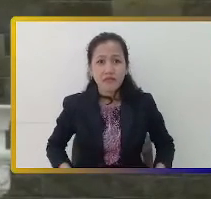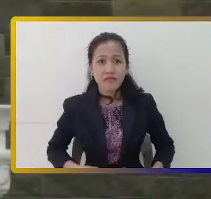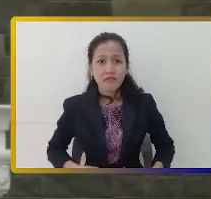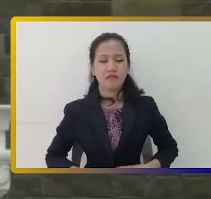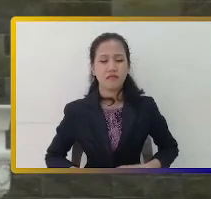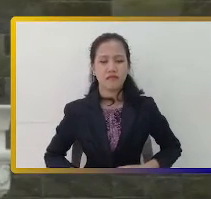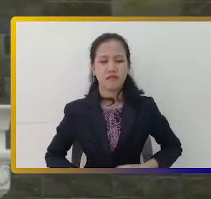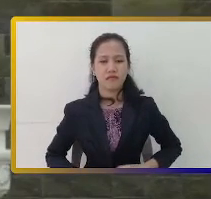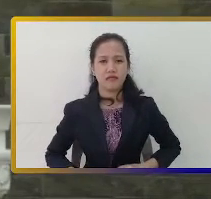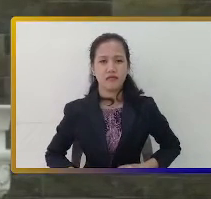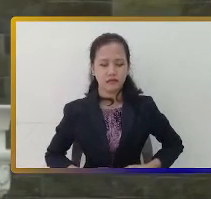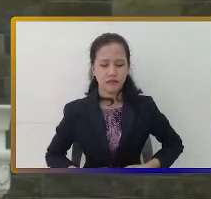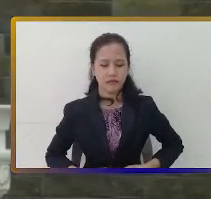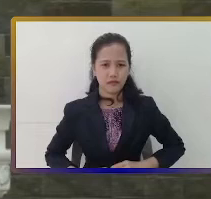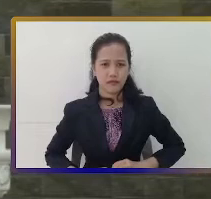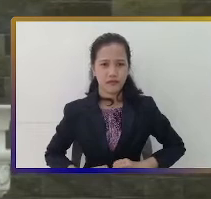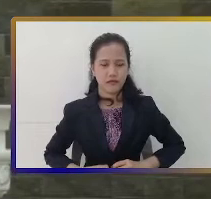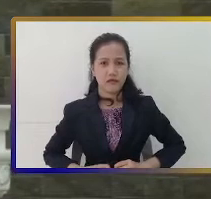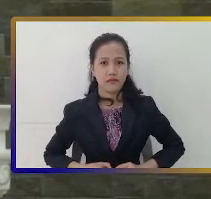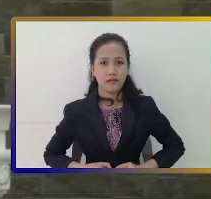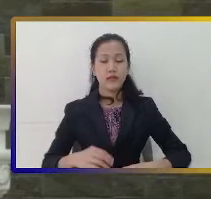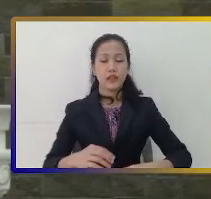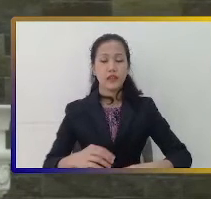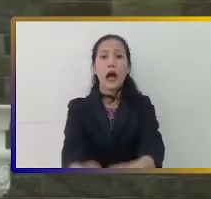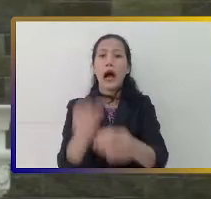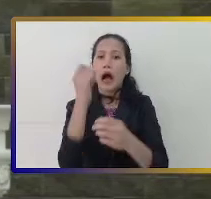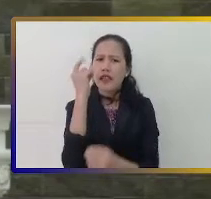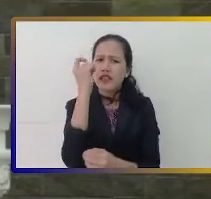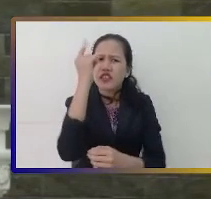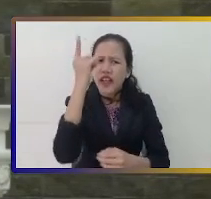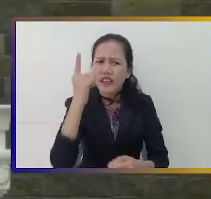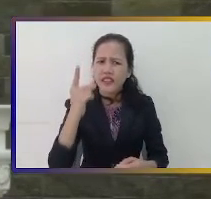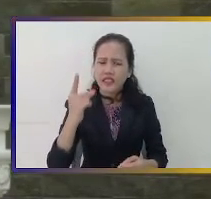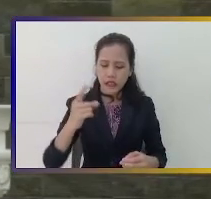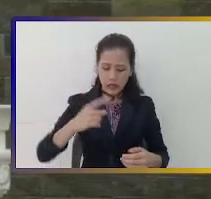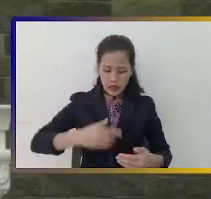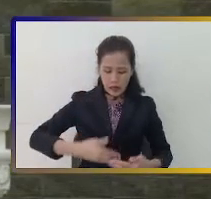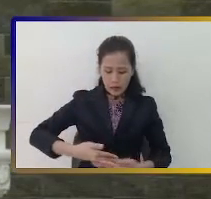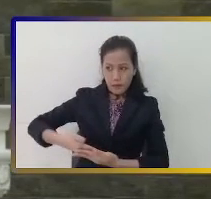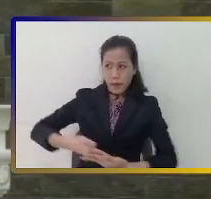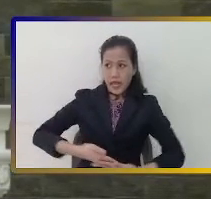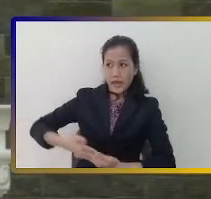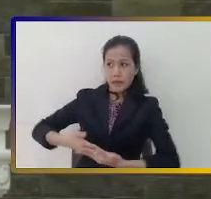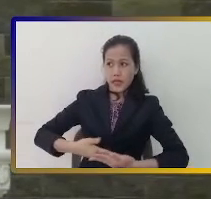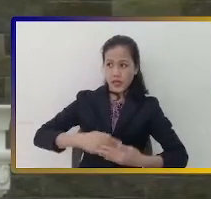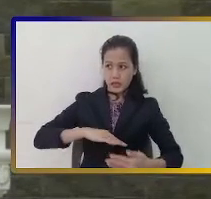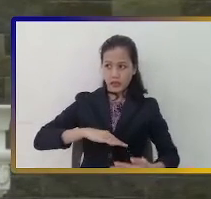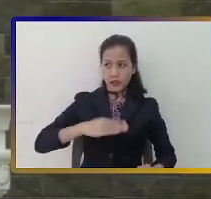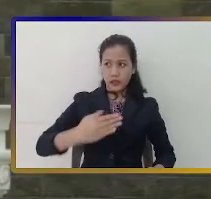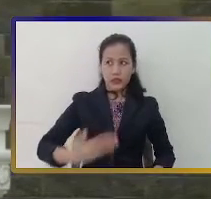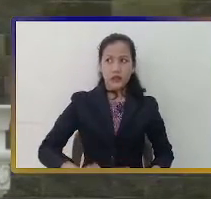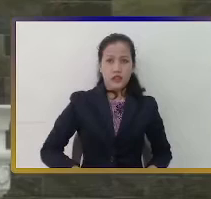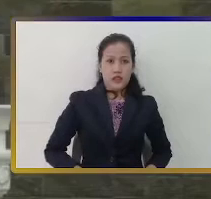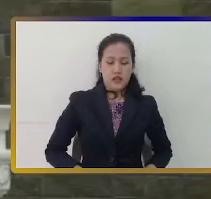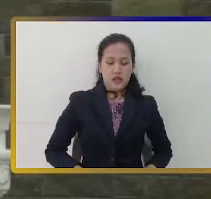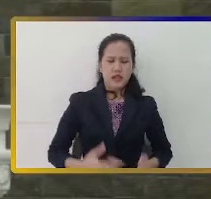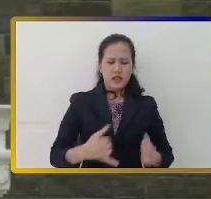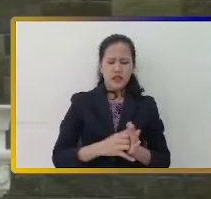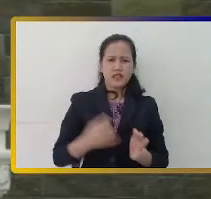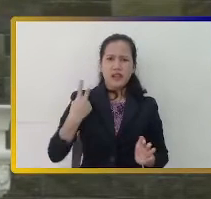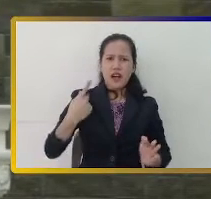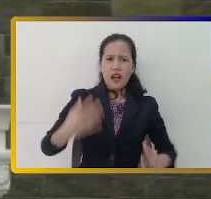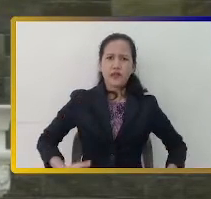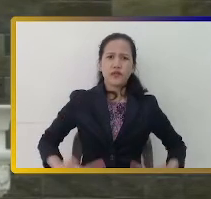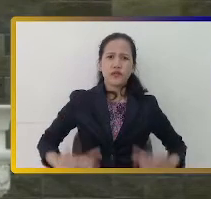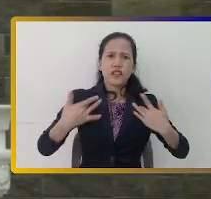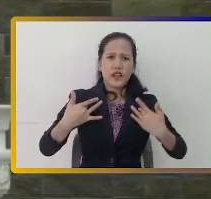tandaan niyo po, buhay pa rin po ang nasa loob ng tiyan. At wala pong karapatan ang tao na tanggalin ang buhay ng isang